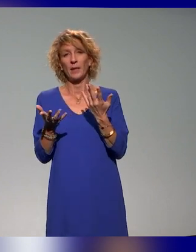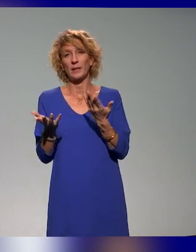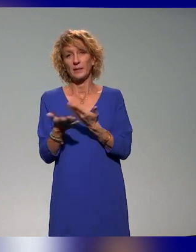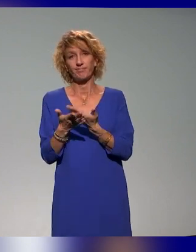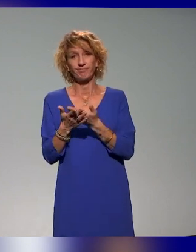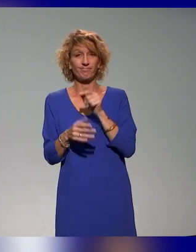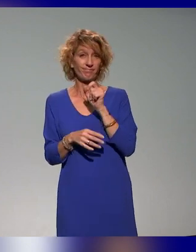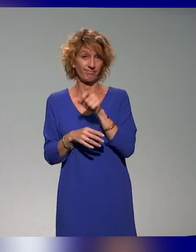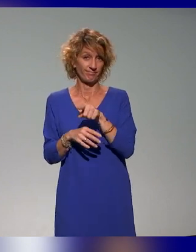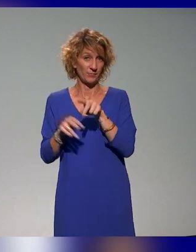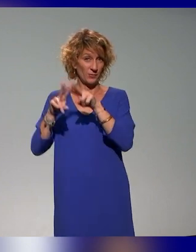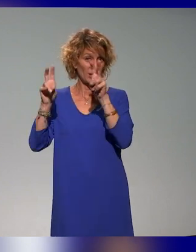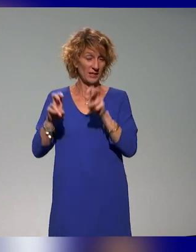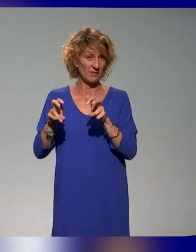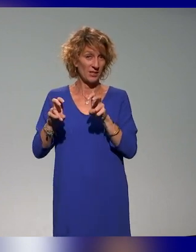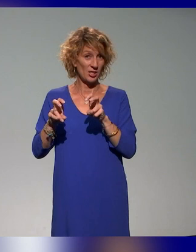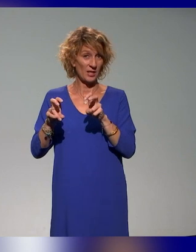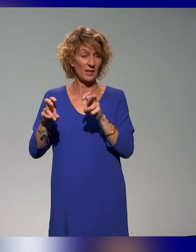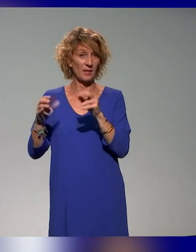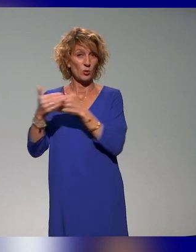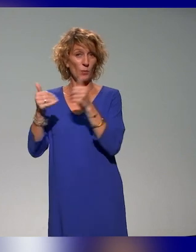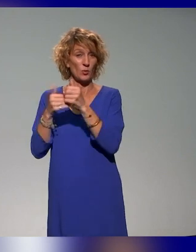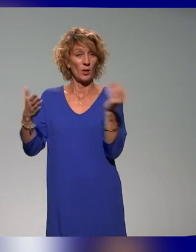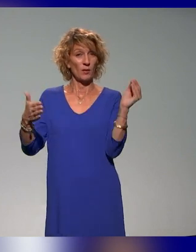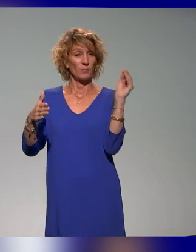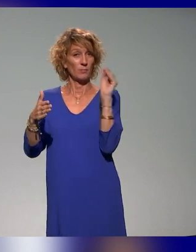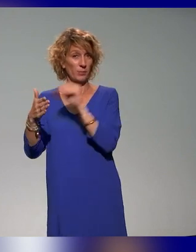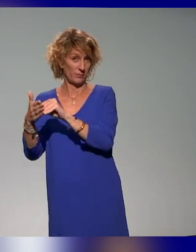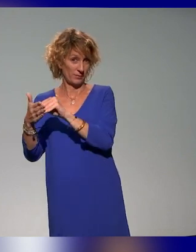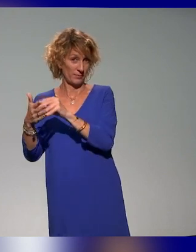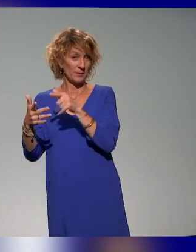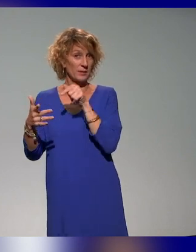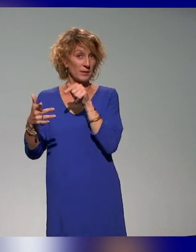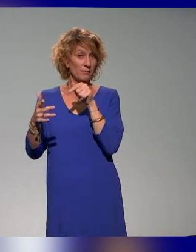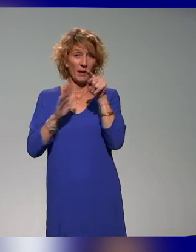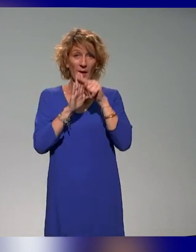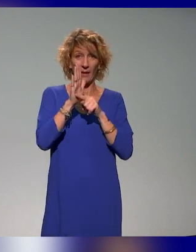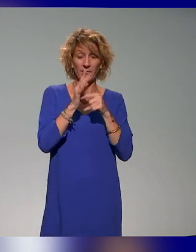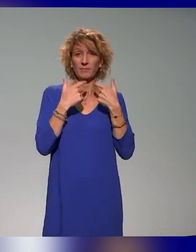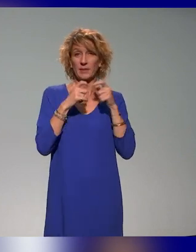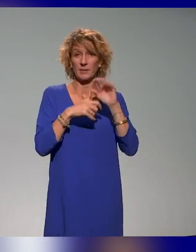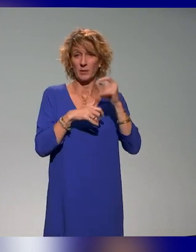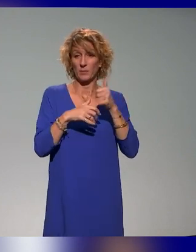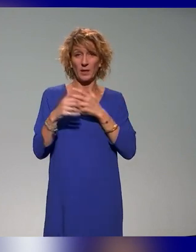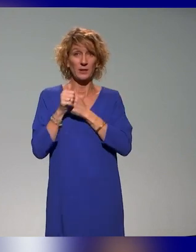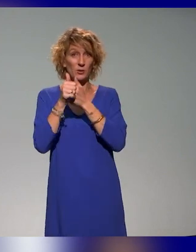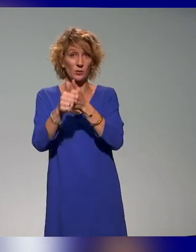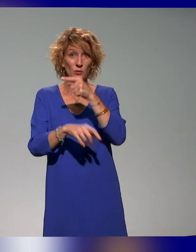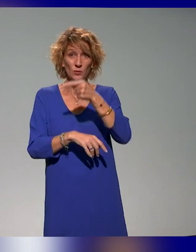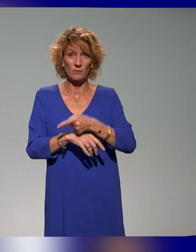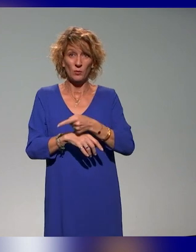ces fichiers qui sont déposés sur Moodle suivent les règles d'accessibilité numérique pour garantir une